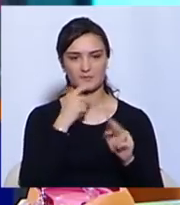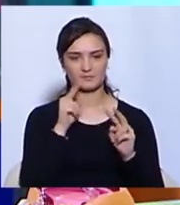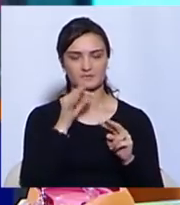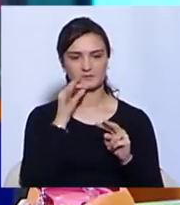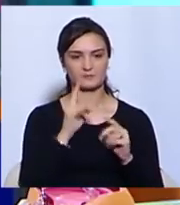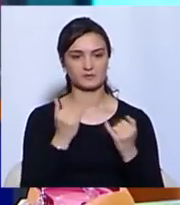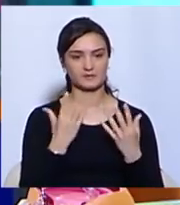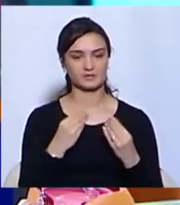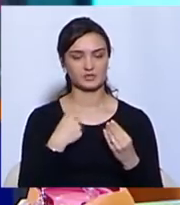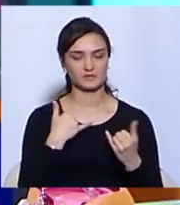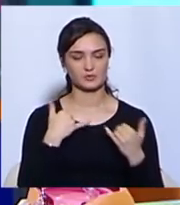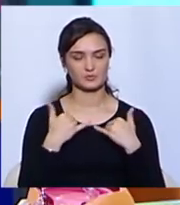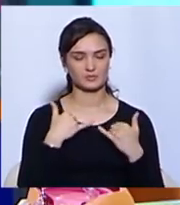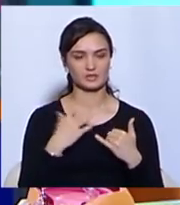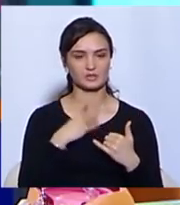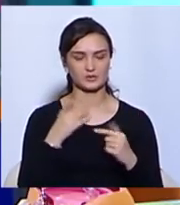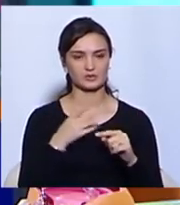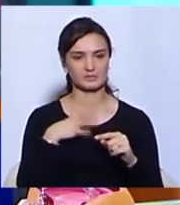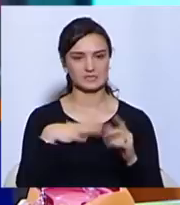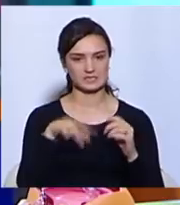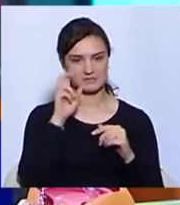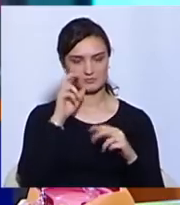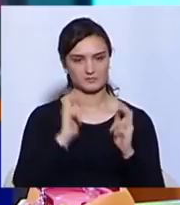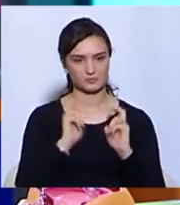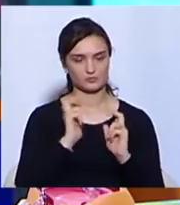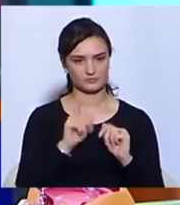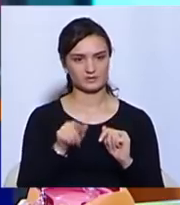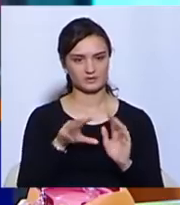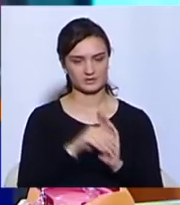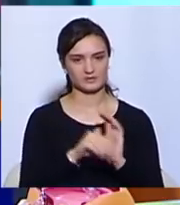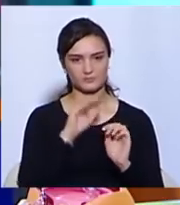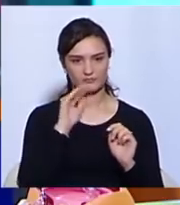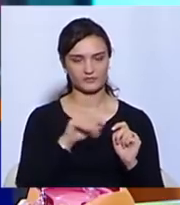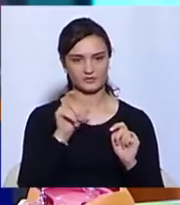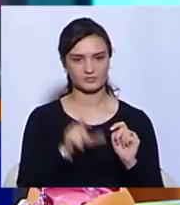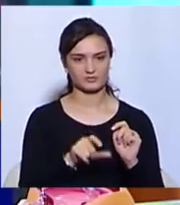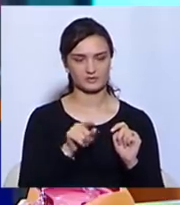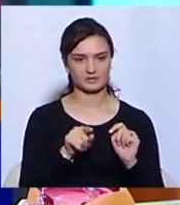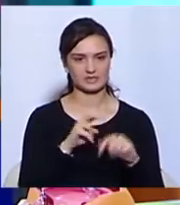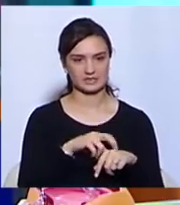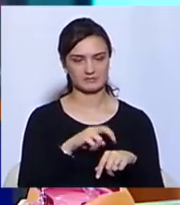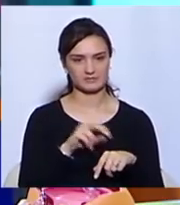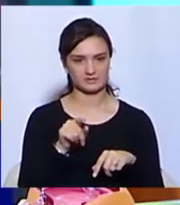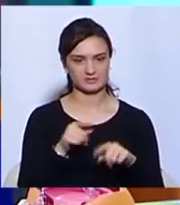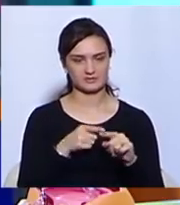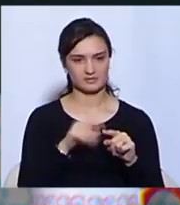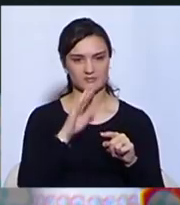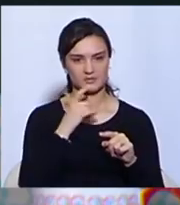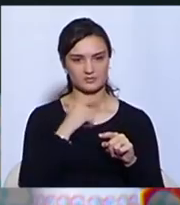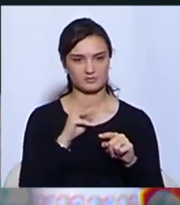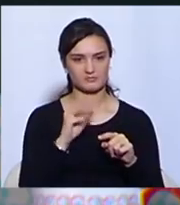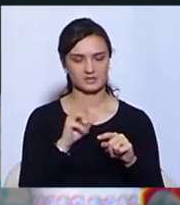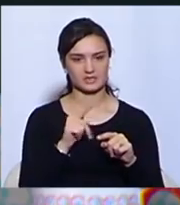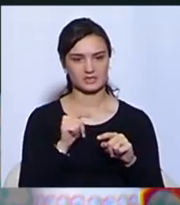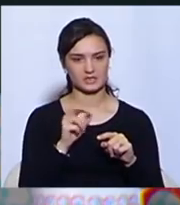შევახსენებ, რომ დღევანდელი ჩვენ გადაცემის სტუმარი გახდა თბილისის სახელმწიფო სამედიცინო უნივერსიტეტის პროფესორი, ექიმი რეპროდუქტოლოგი ქალბატონი